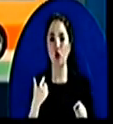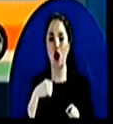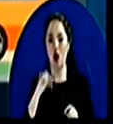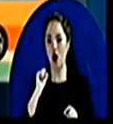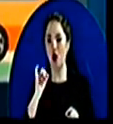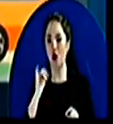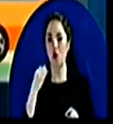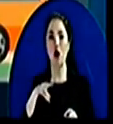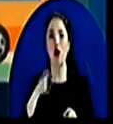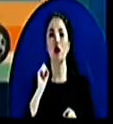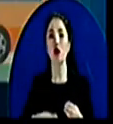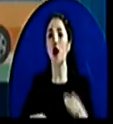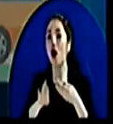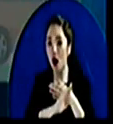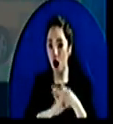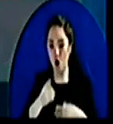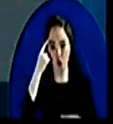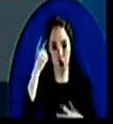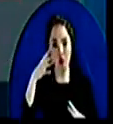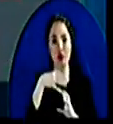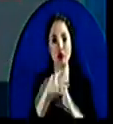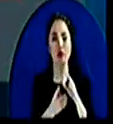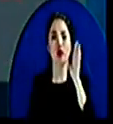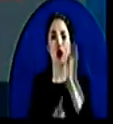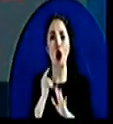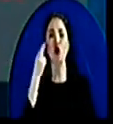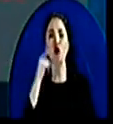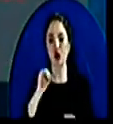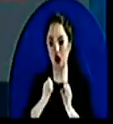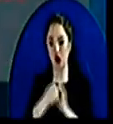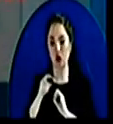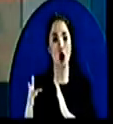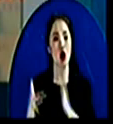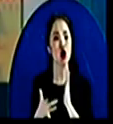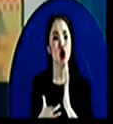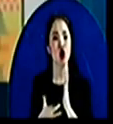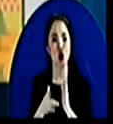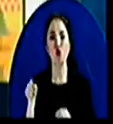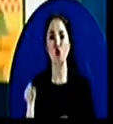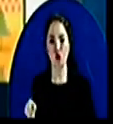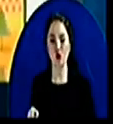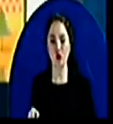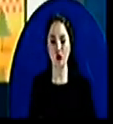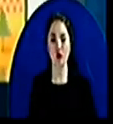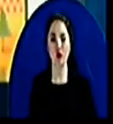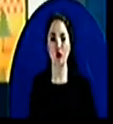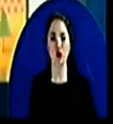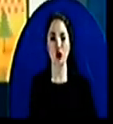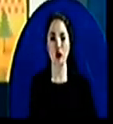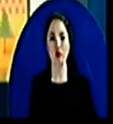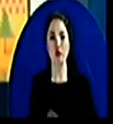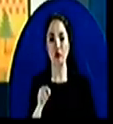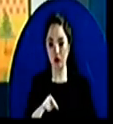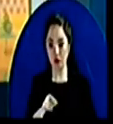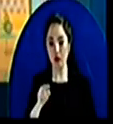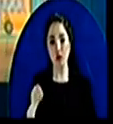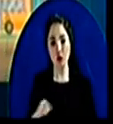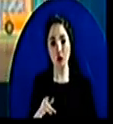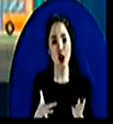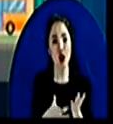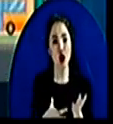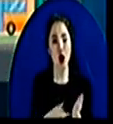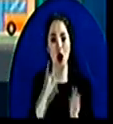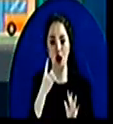байдлыг 100% хангах Монгол төдийгүй дэлхийд анх удаа нэвтрүүлж байгаа ихээхэн чухал ач холбогдолтой ажил юм а. Одоогийн байдлаар